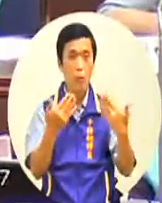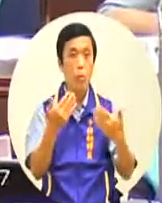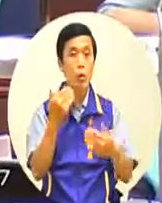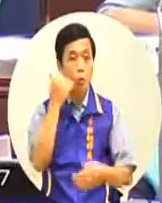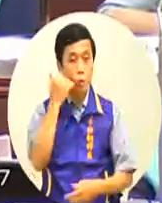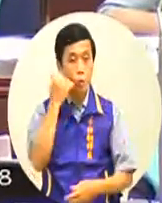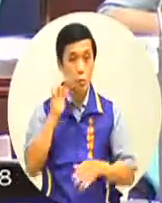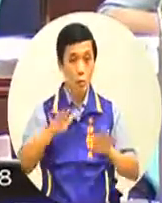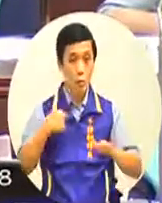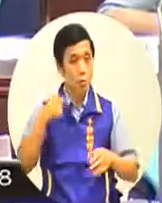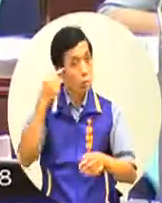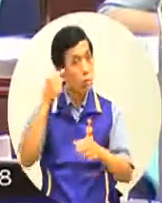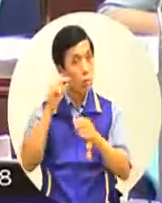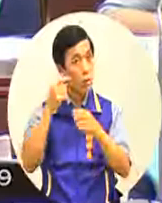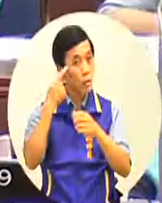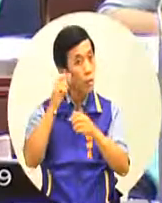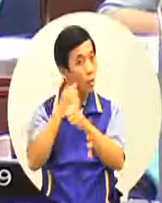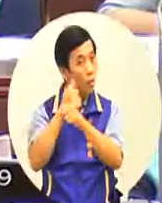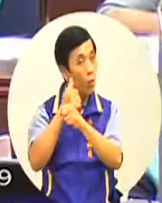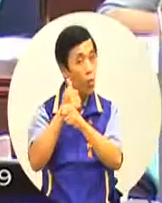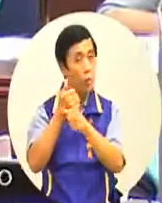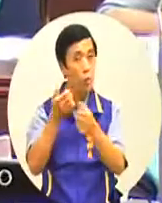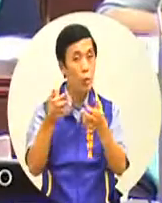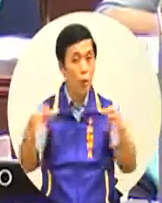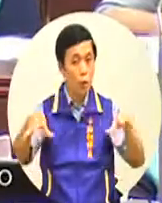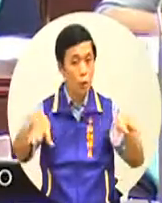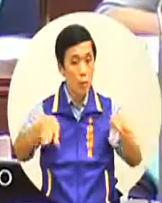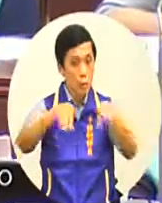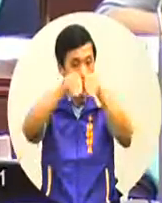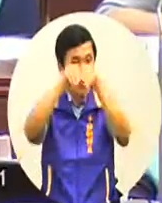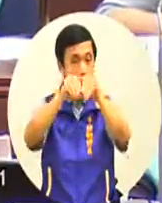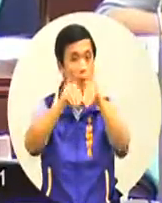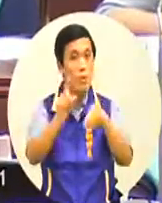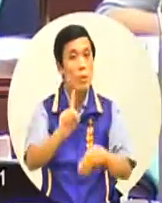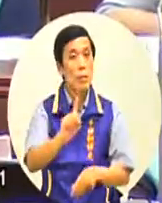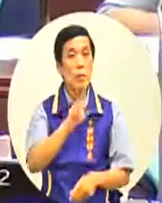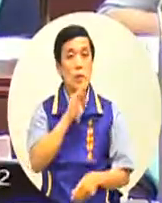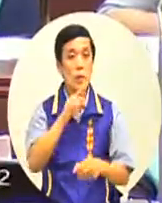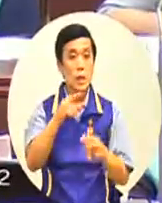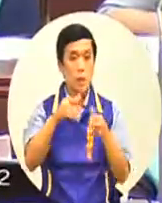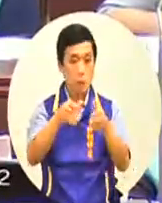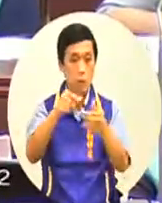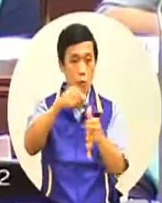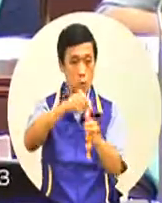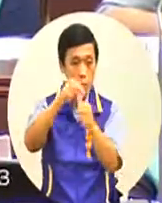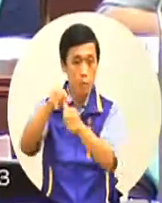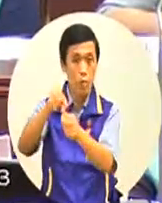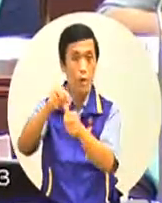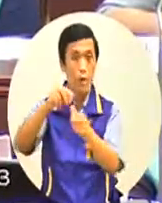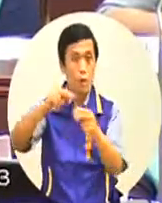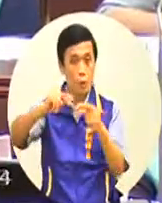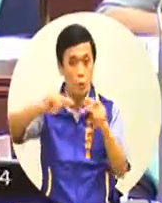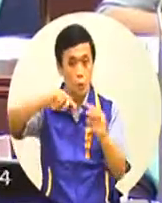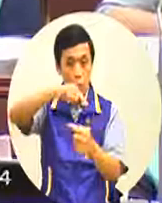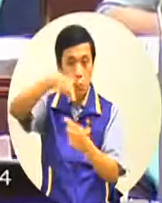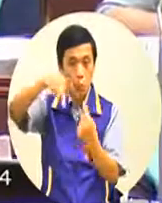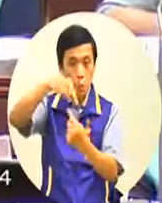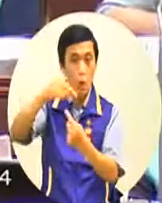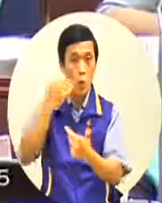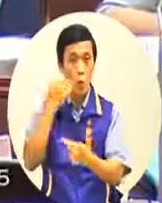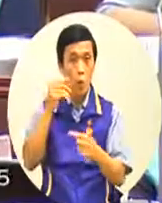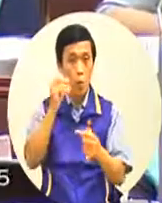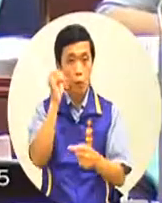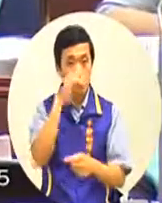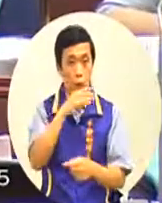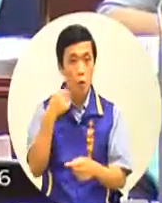我们会考虑到要合并的原因，是因为一些转衔上没有转衔的好，我们以为